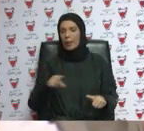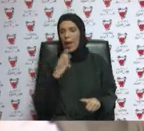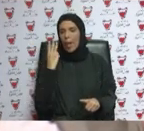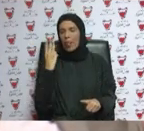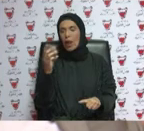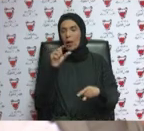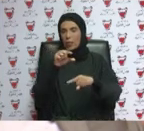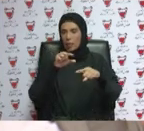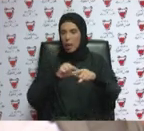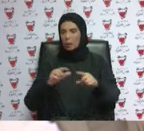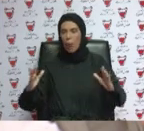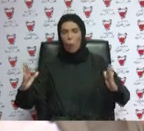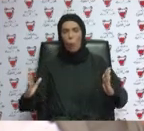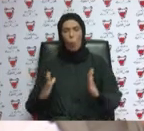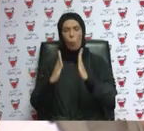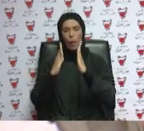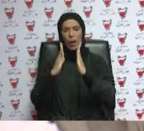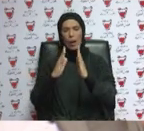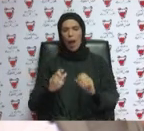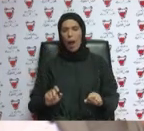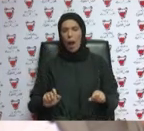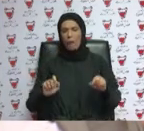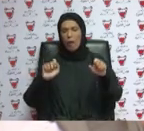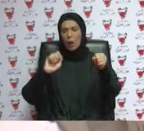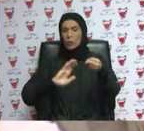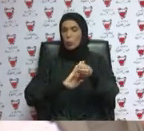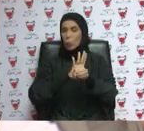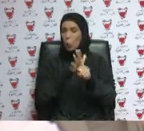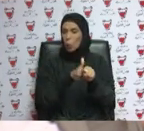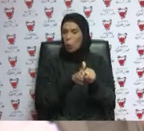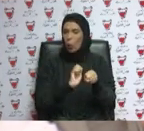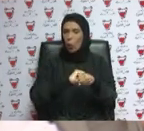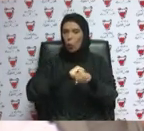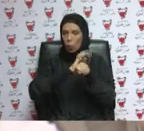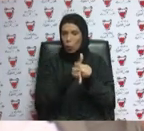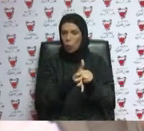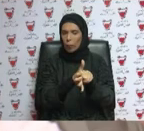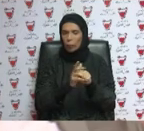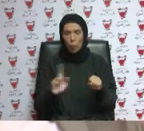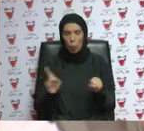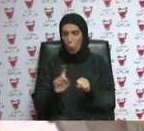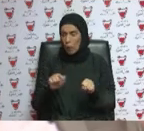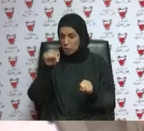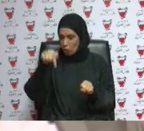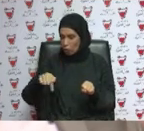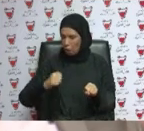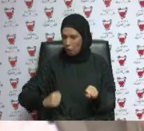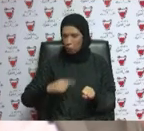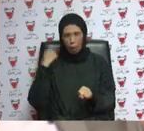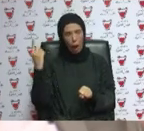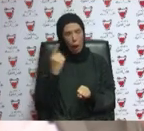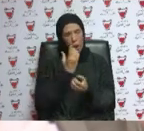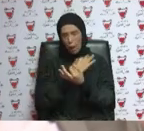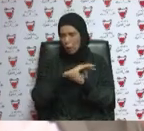4.3% لمواجهة هذه المشكلة التي تواجه ليس البحرين فقط بل